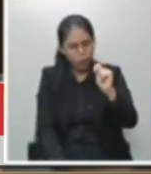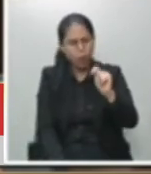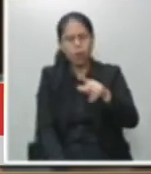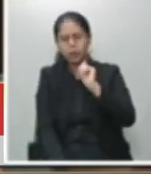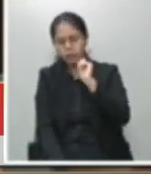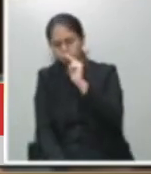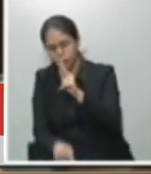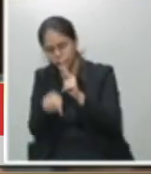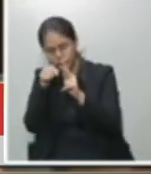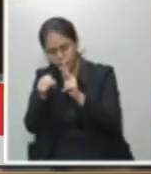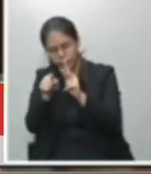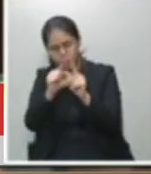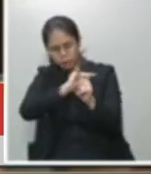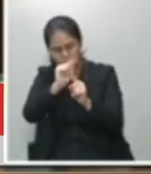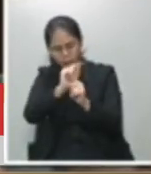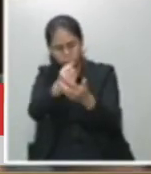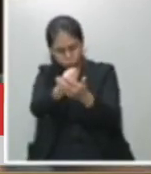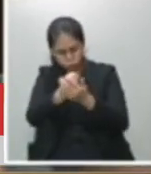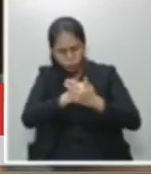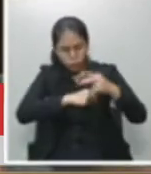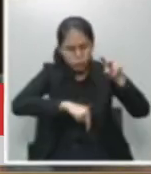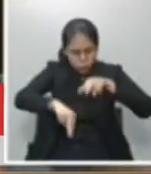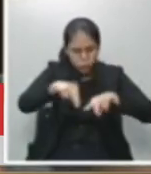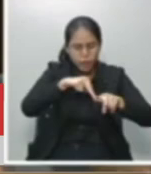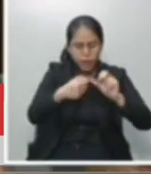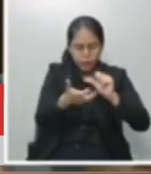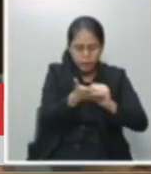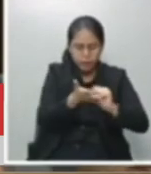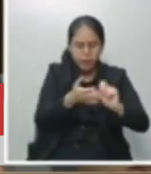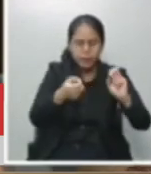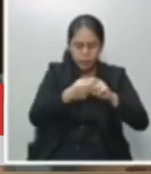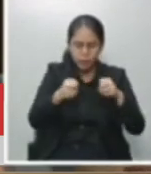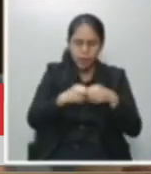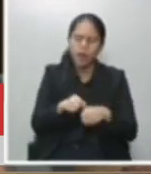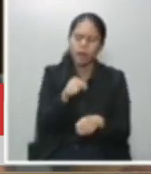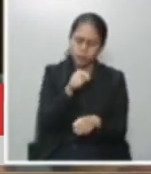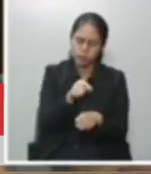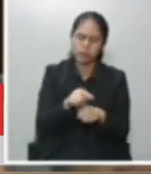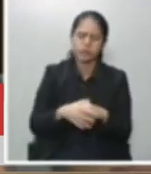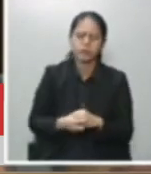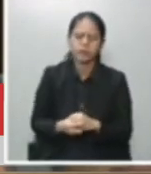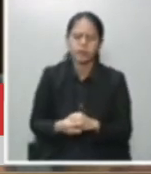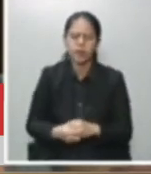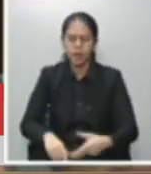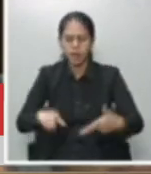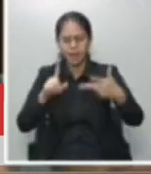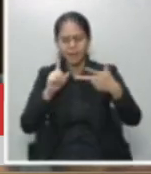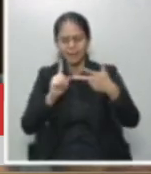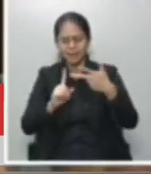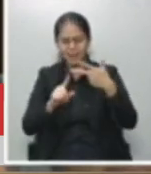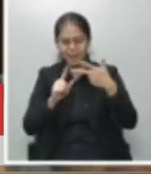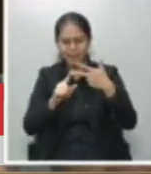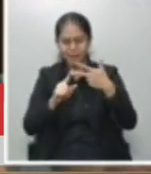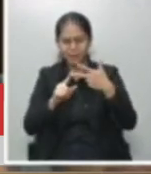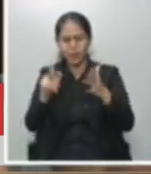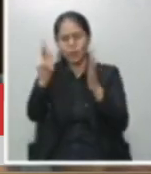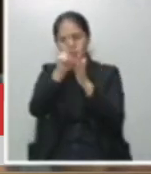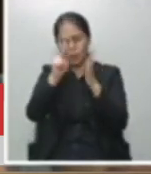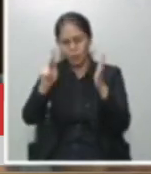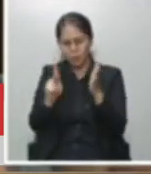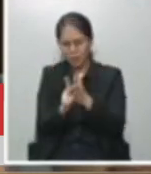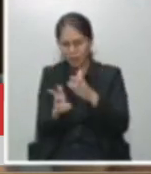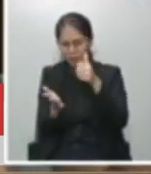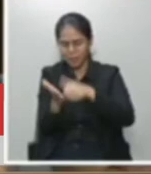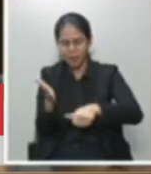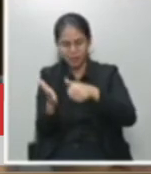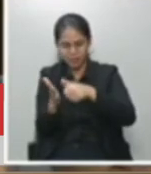องช่วยกันดำเนินการด้วยนะครับเรื่องที่3นะฮะเป็นเรื่องเกี่ยวกับกฎหมายของกรมสรรพากรที่ออกมานะฮะเป็นพระราชกฤษ